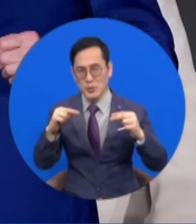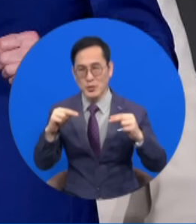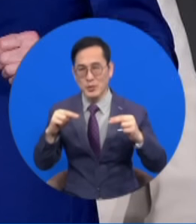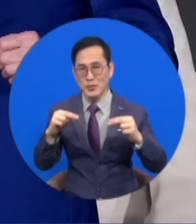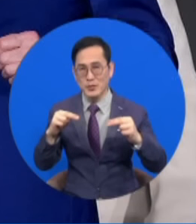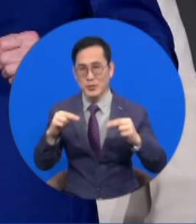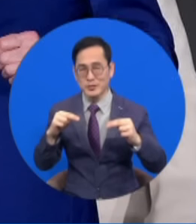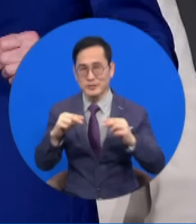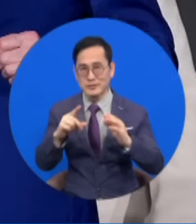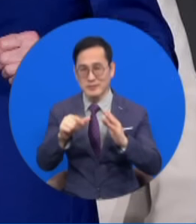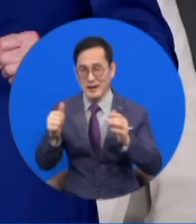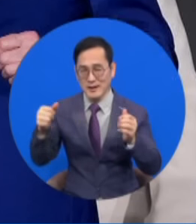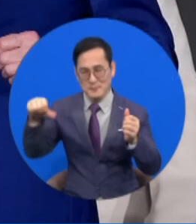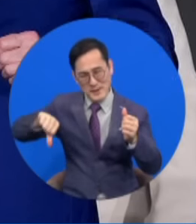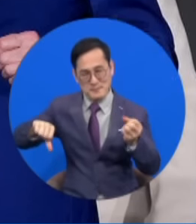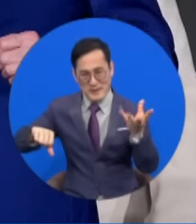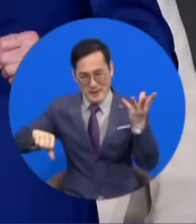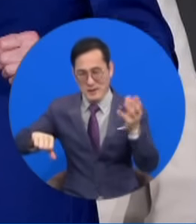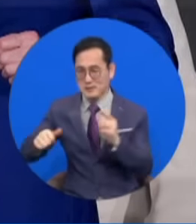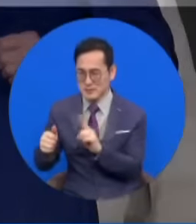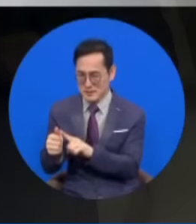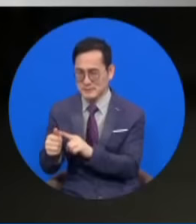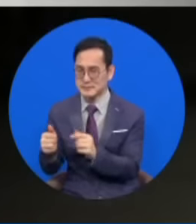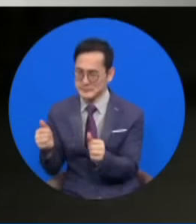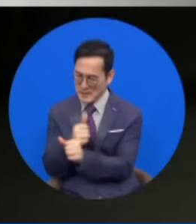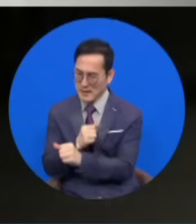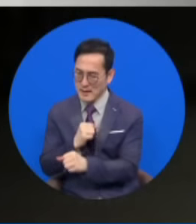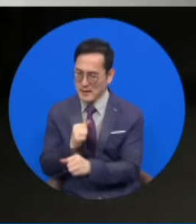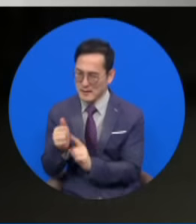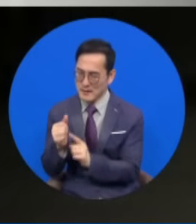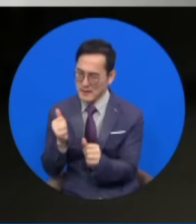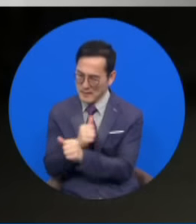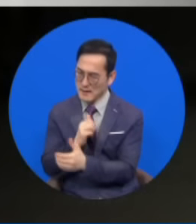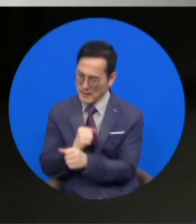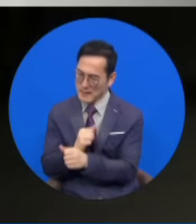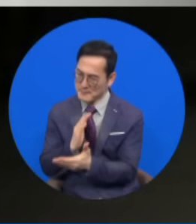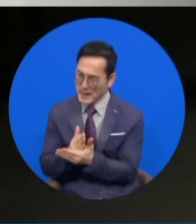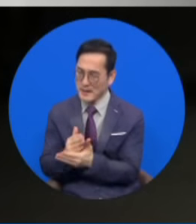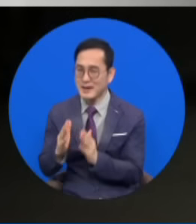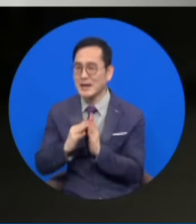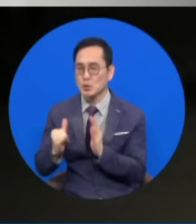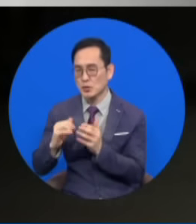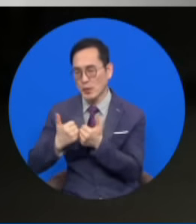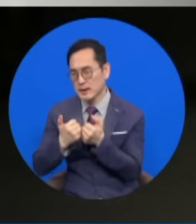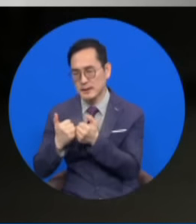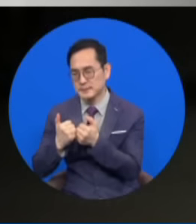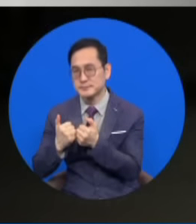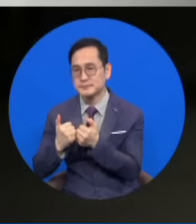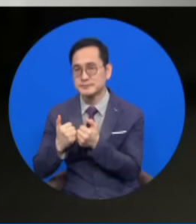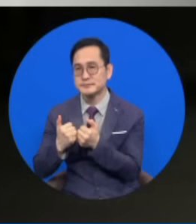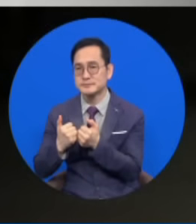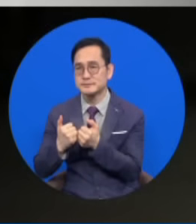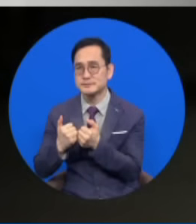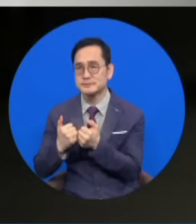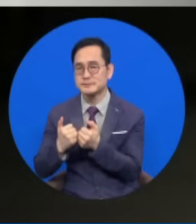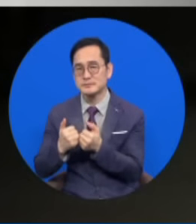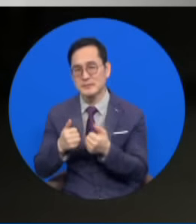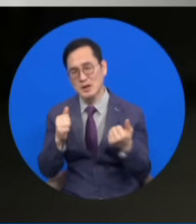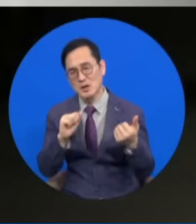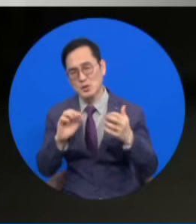데이비드 별장에서 계속 갈 건지 말 건지에 대한 의견을 들었는데 바이든 가족은 토론회가